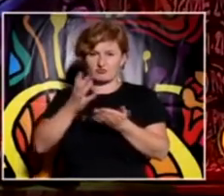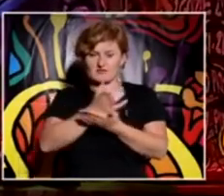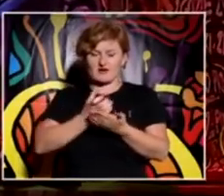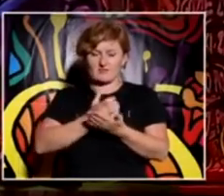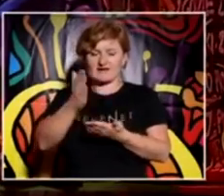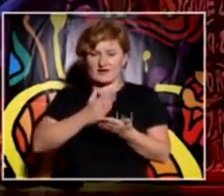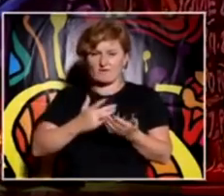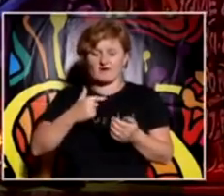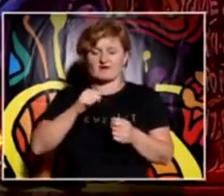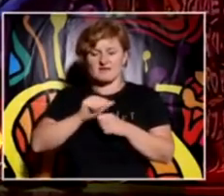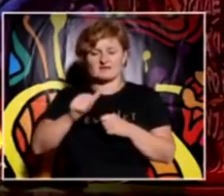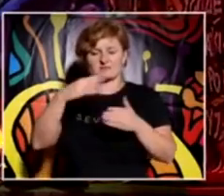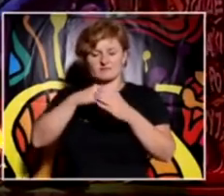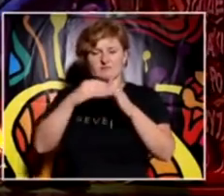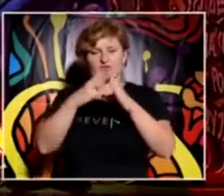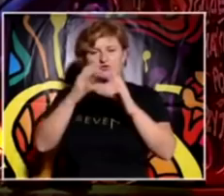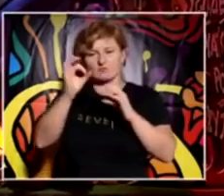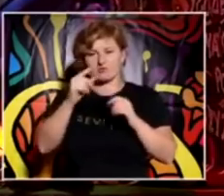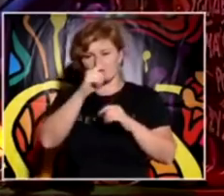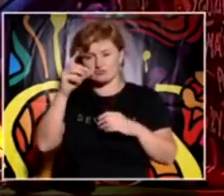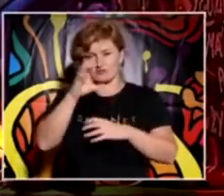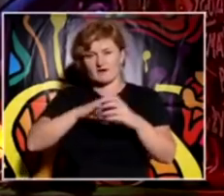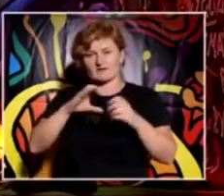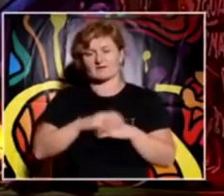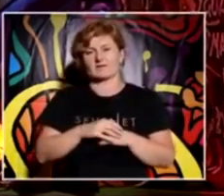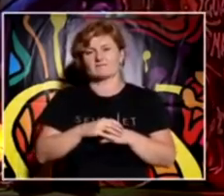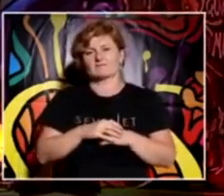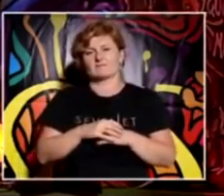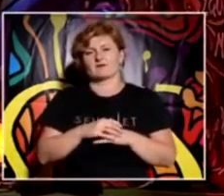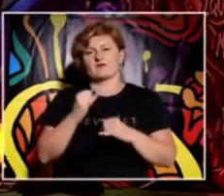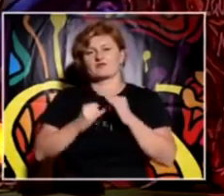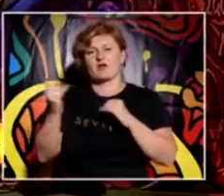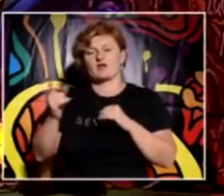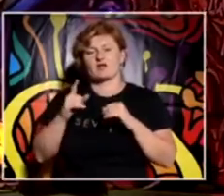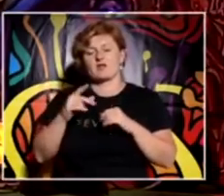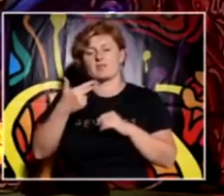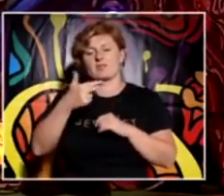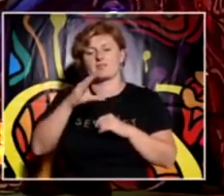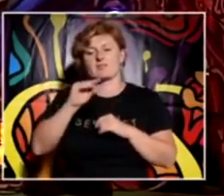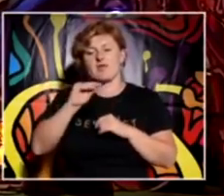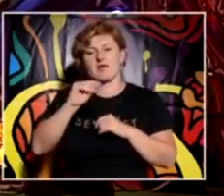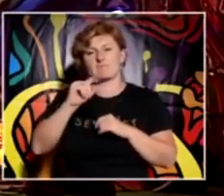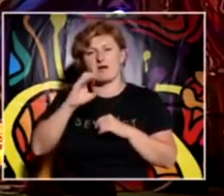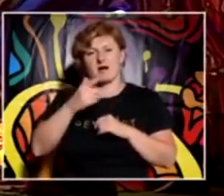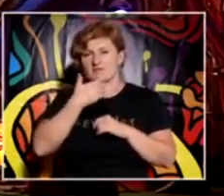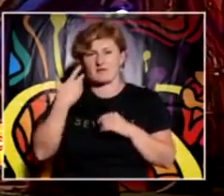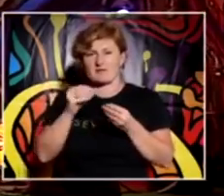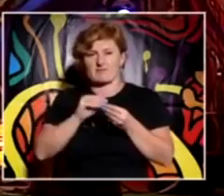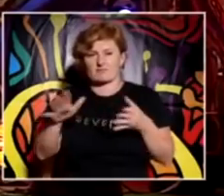sobie zdasz z tego sprawę i z tego, jakie rzeczywiście masz darmową edukację, w Nepalu absolutnie nie ma darmowej edukacji.